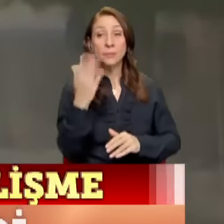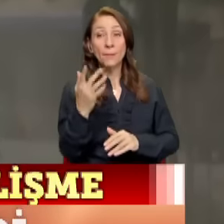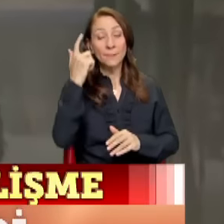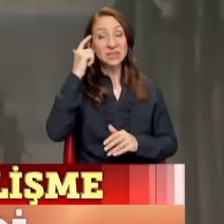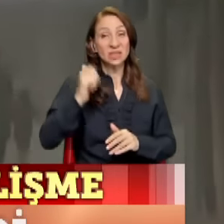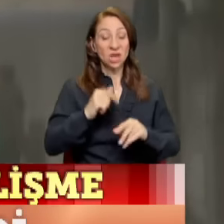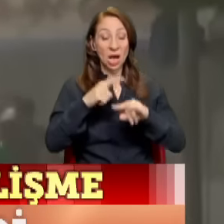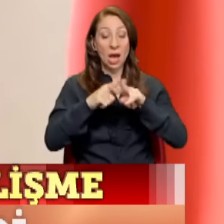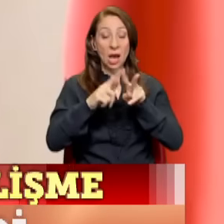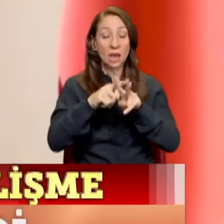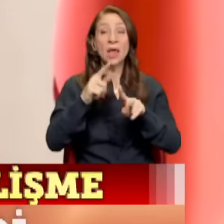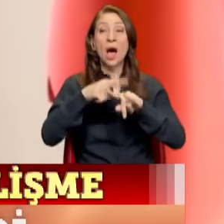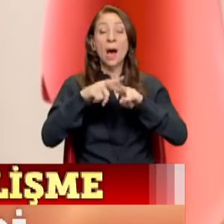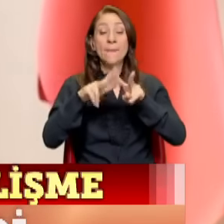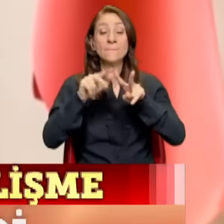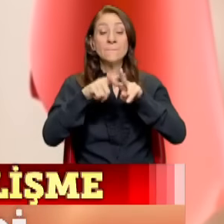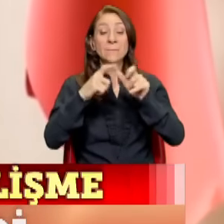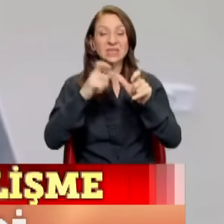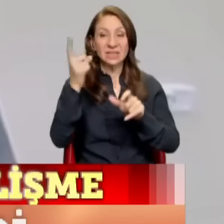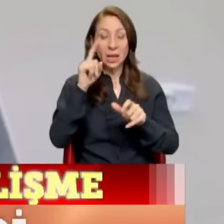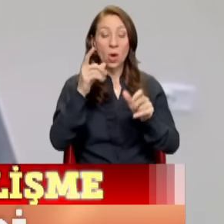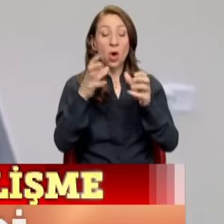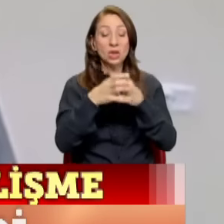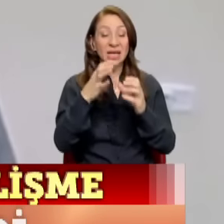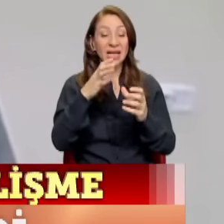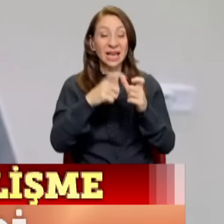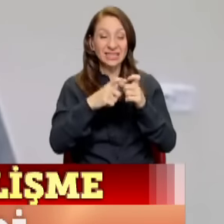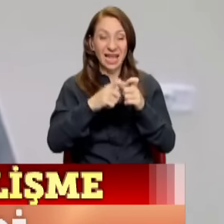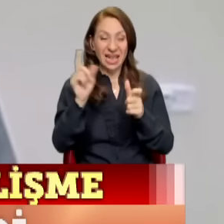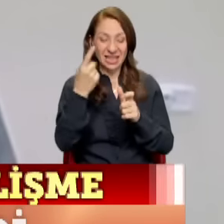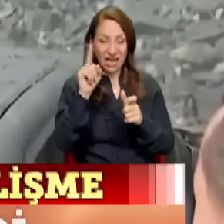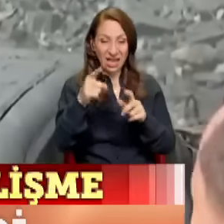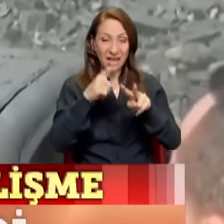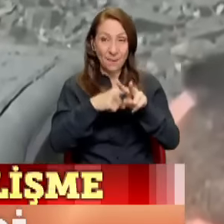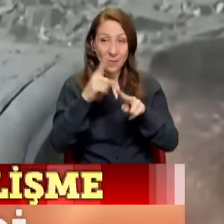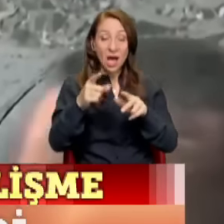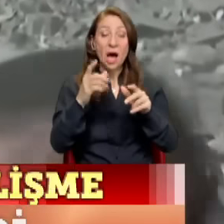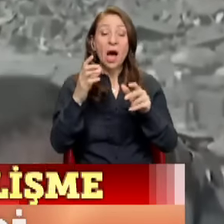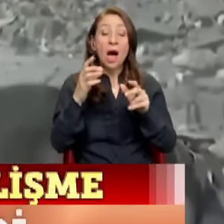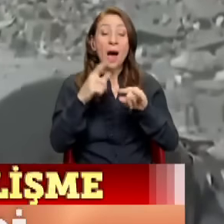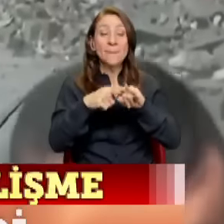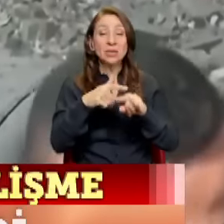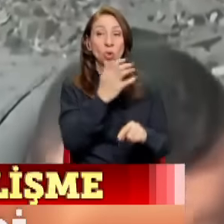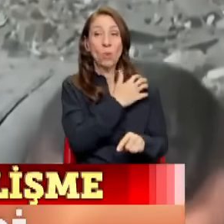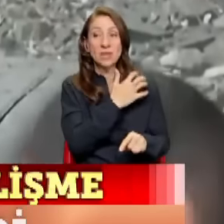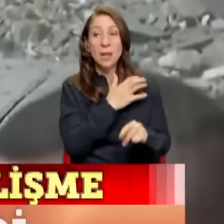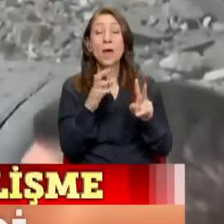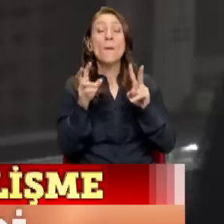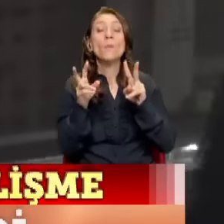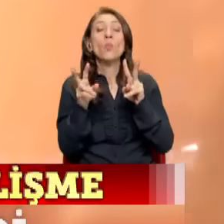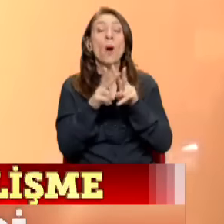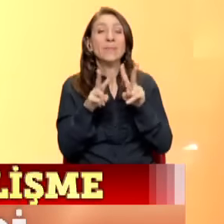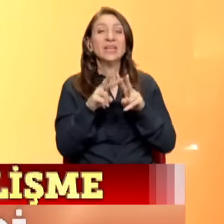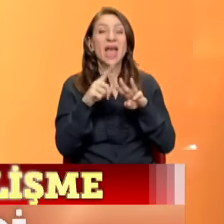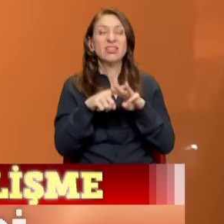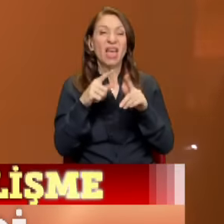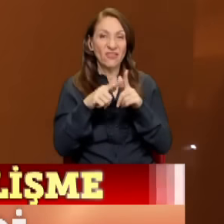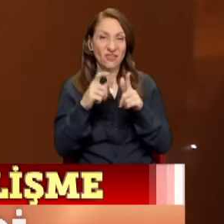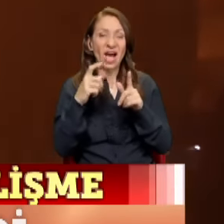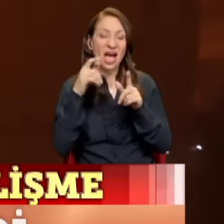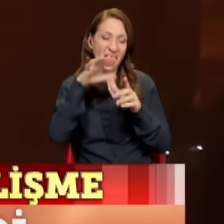başsavcı Hamas lideri hane ütün gaz lideri var ve Hamas komutanlarından Muhammed Ed da hakkında